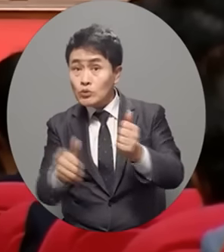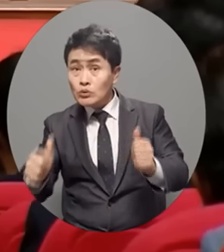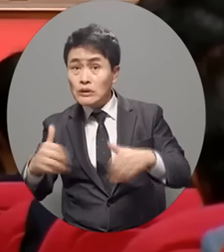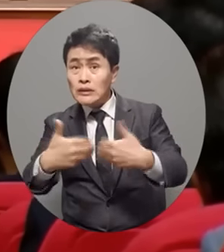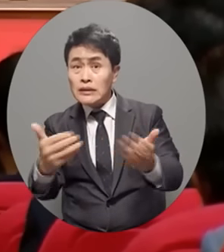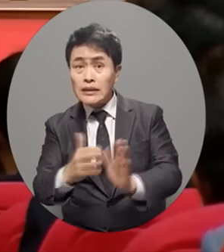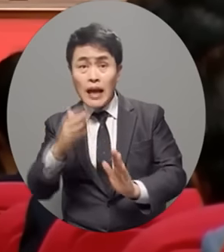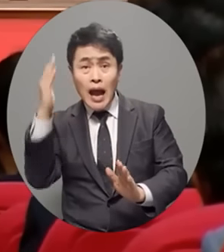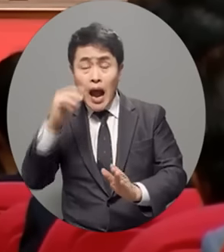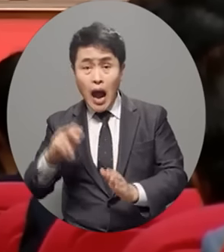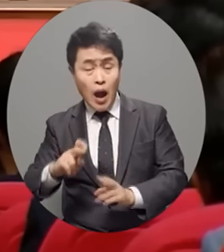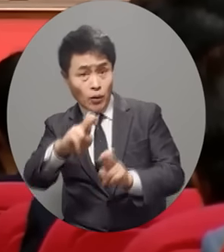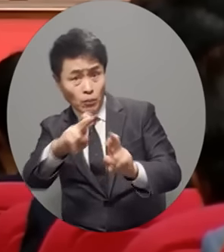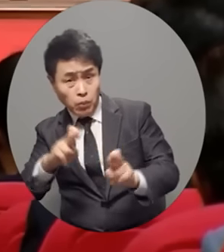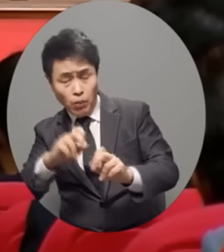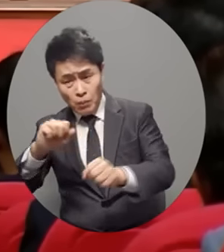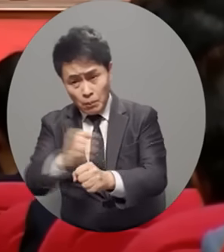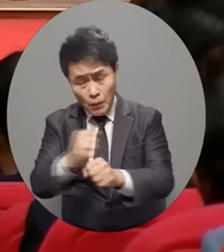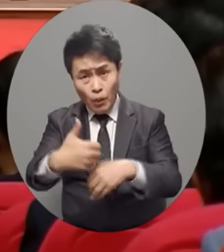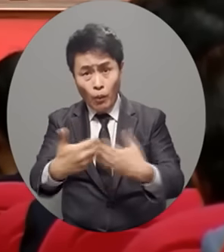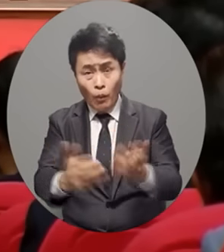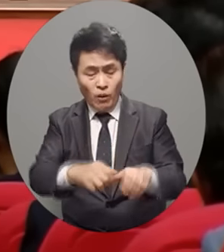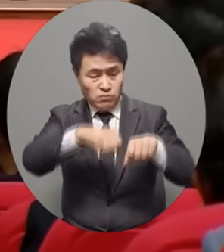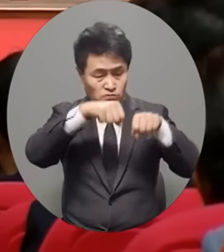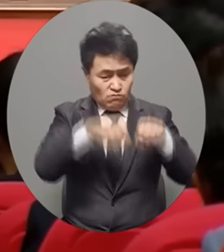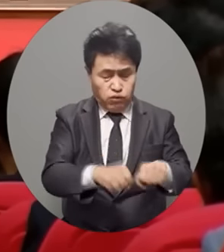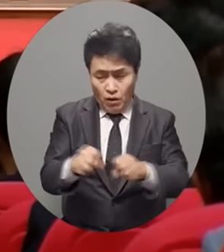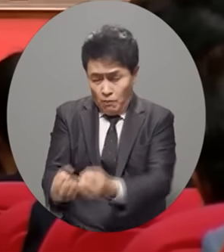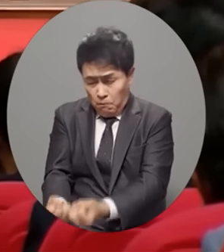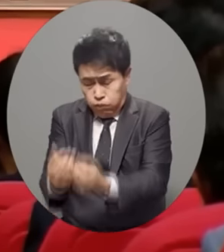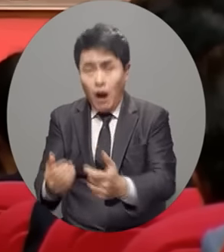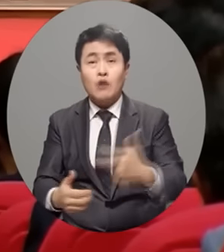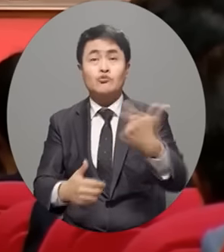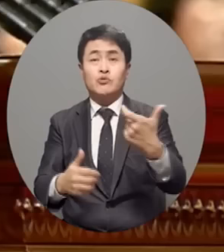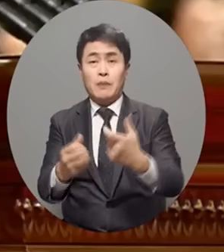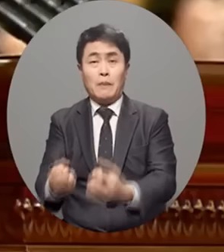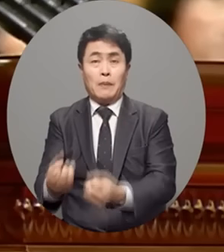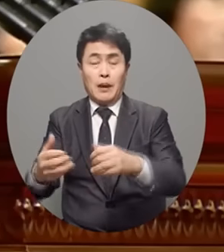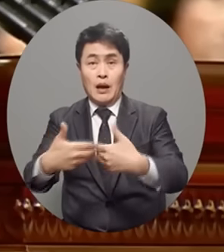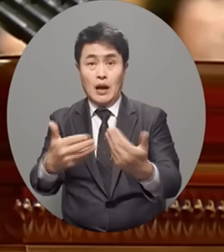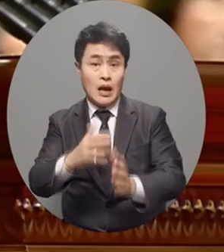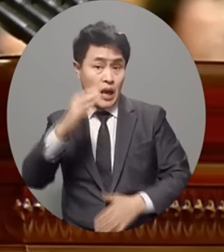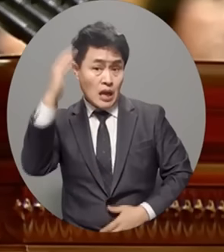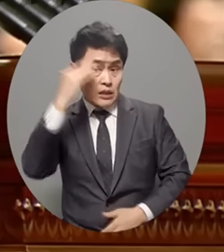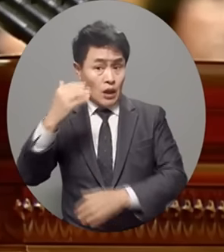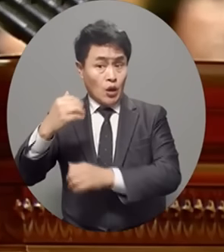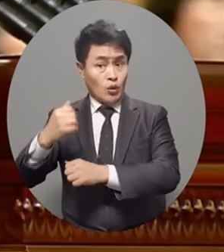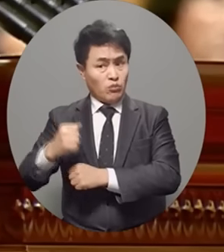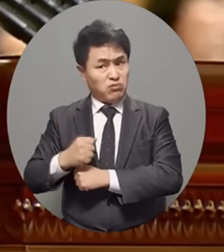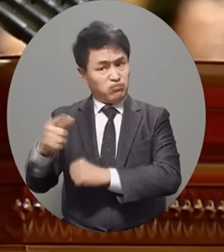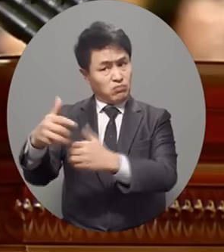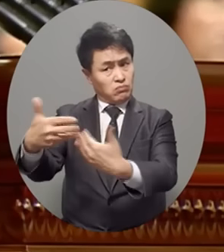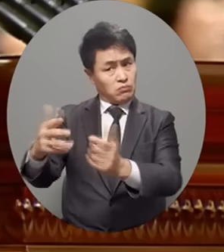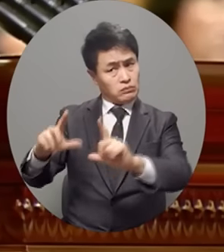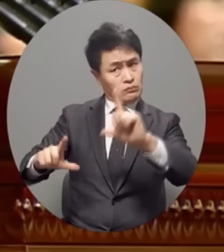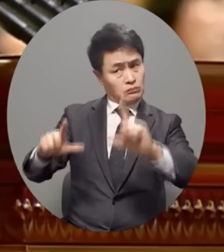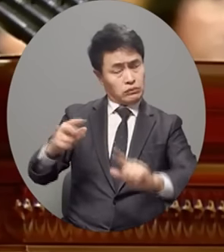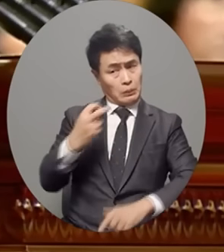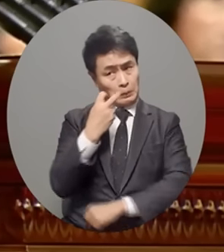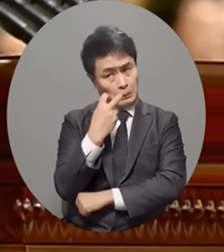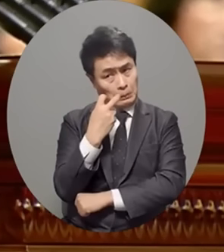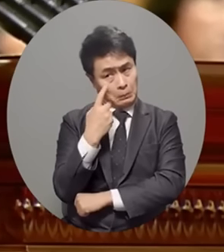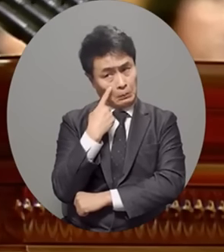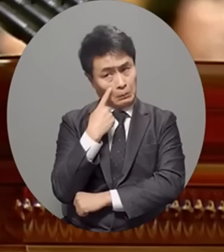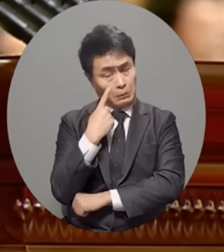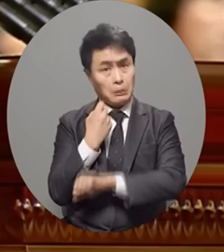군대는 해안포 포성을 모의한 발파용 폭약을 60회 터뜨리면서 대한민국 군부 무리들의 반응을 주시했다고